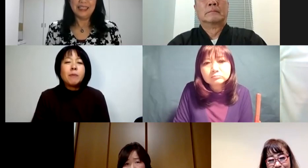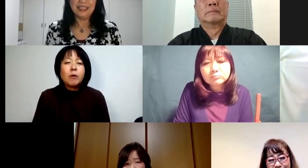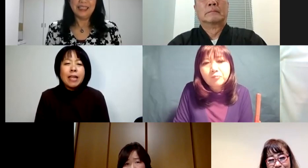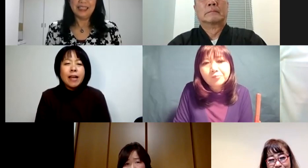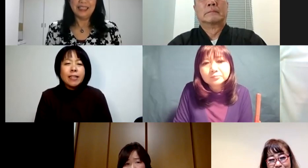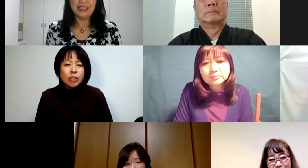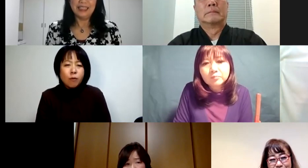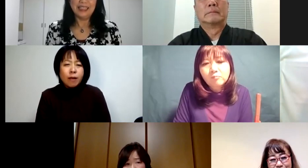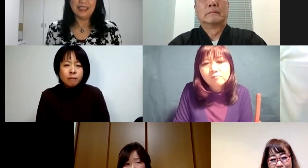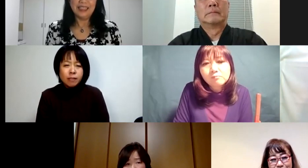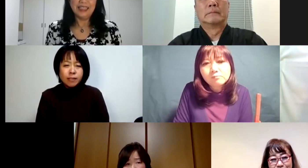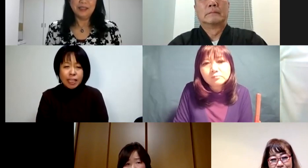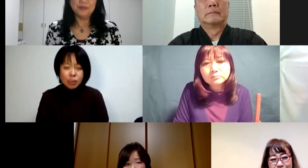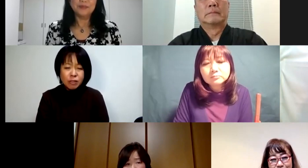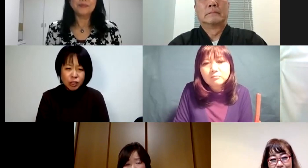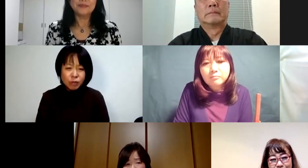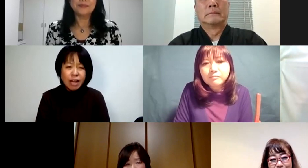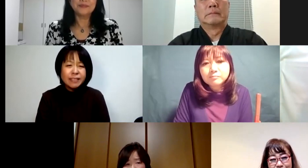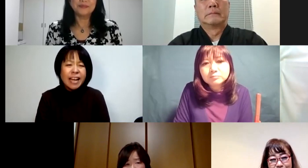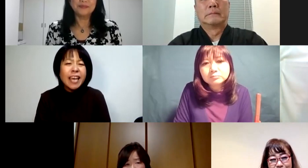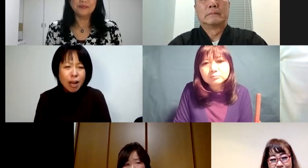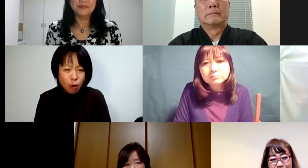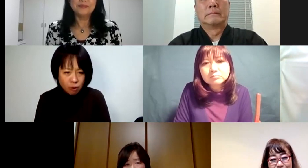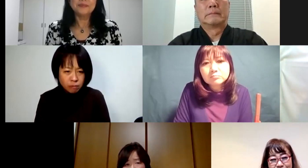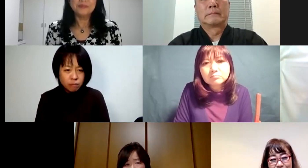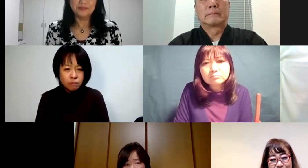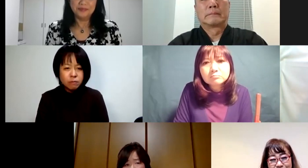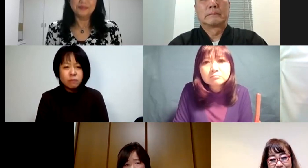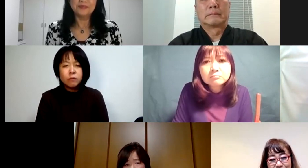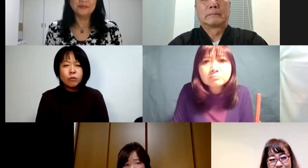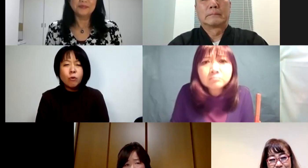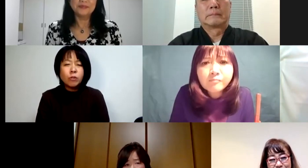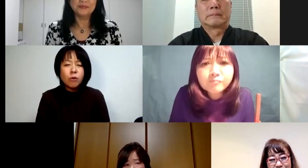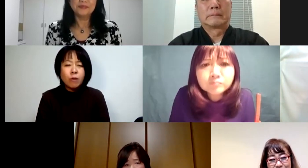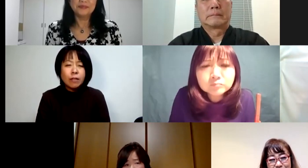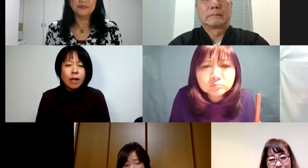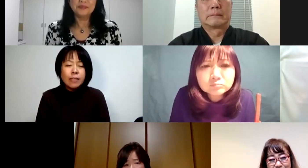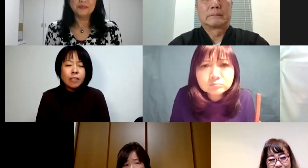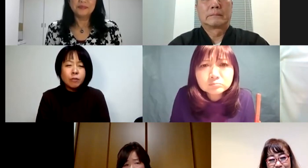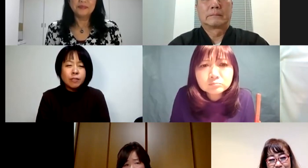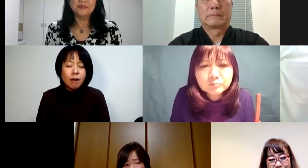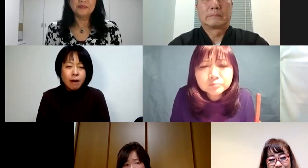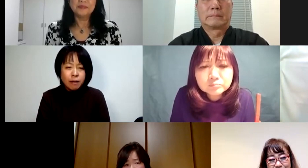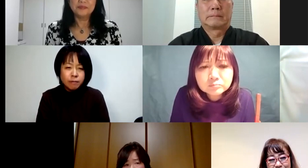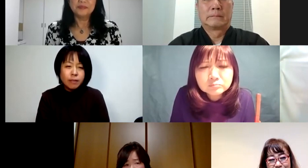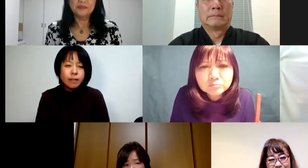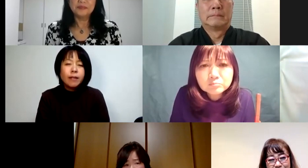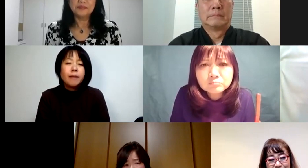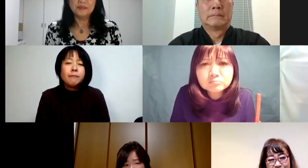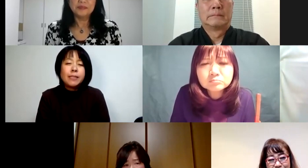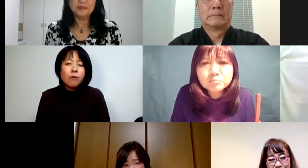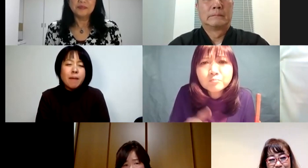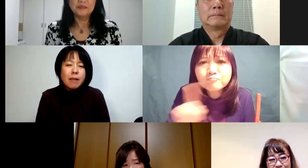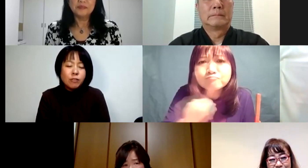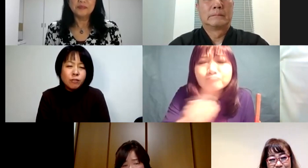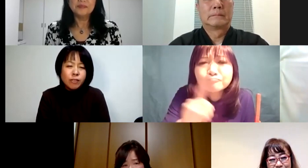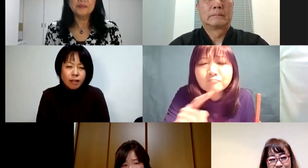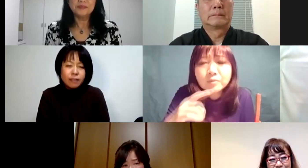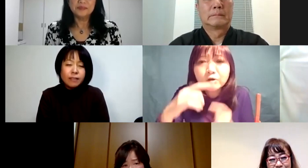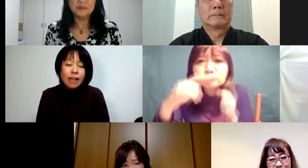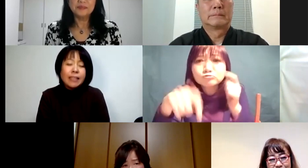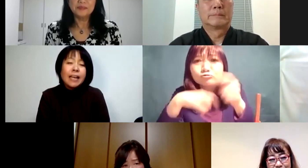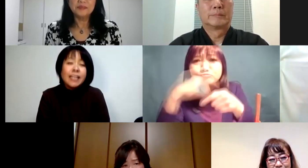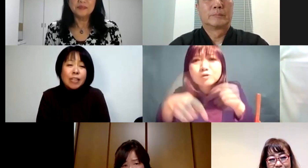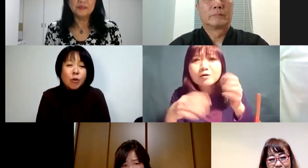ハサミ持てんかったのは最初の1週間だけやろ。残りの半年間は店の仮面盗ん